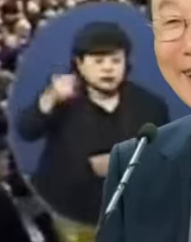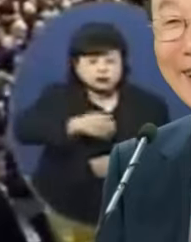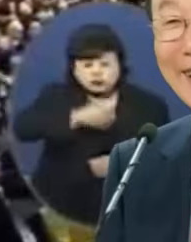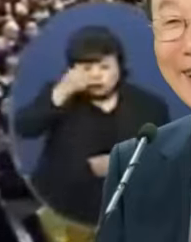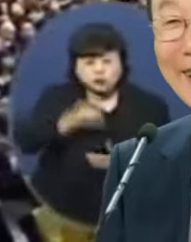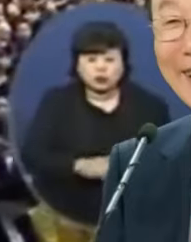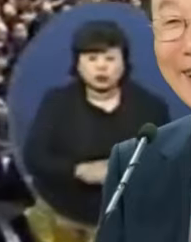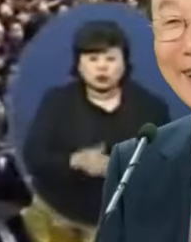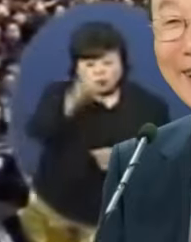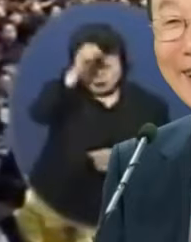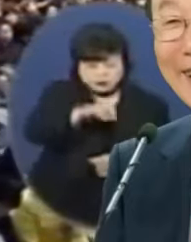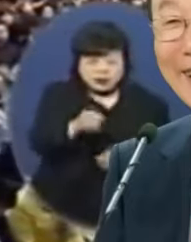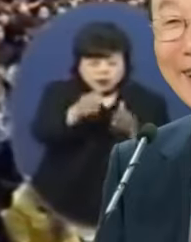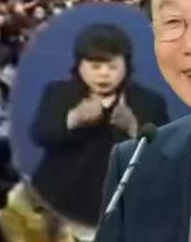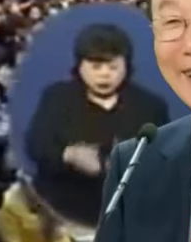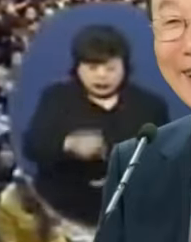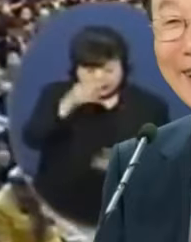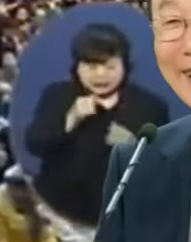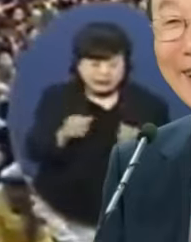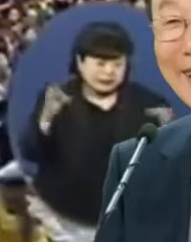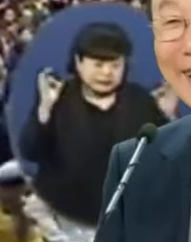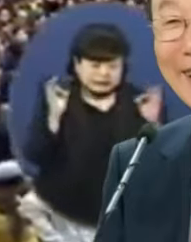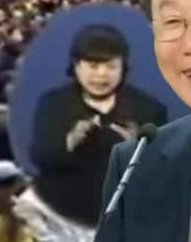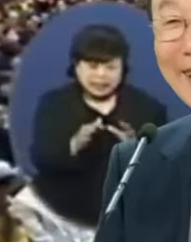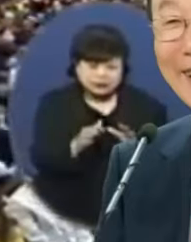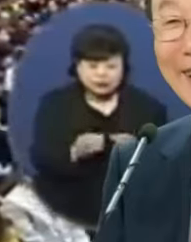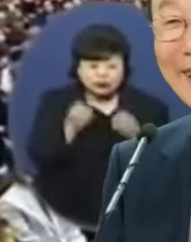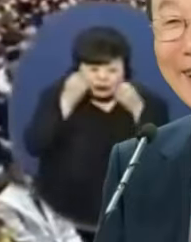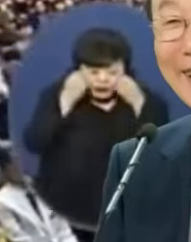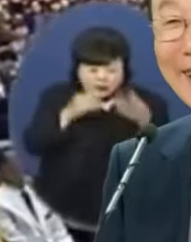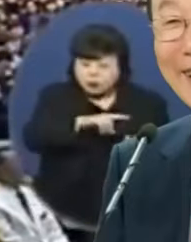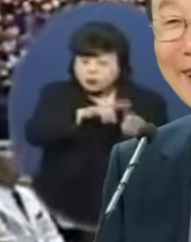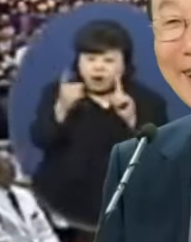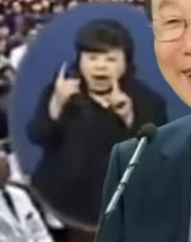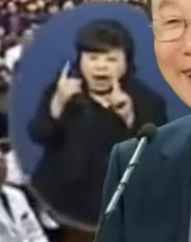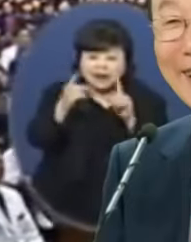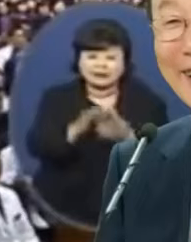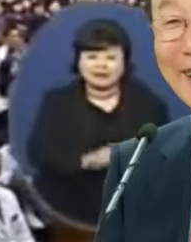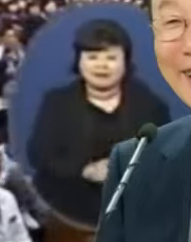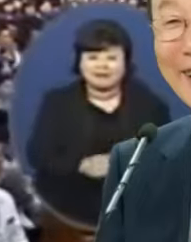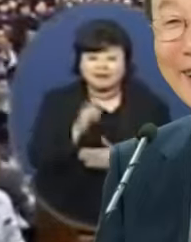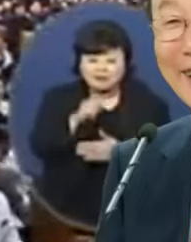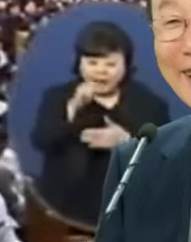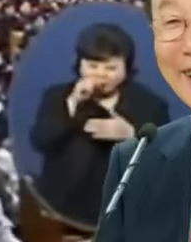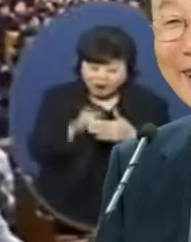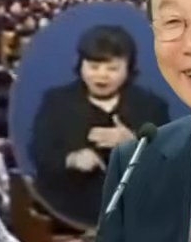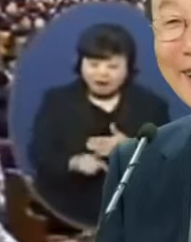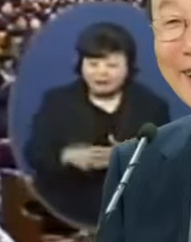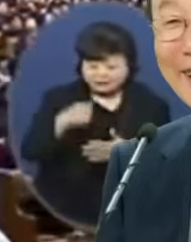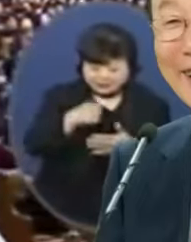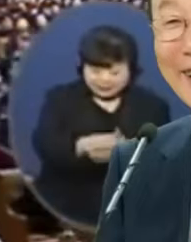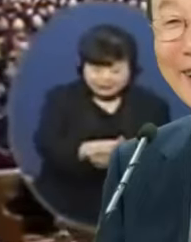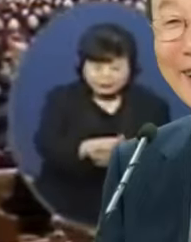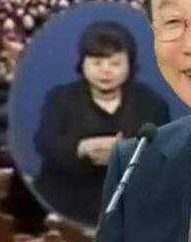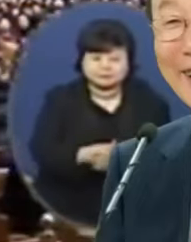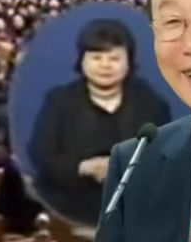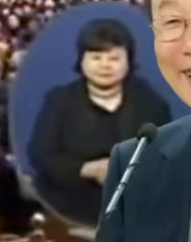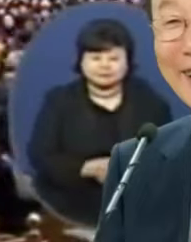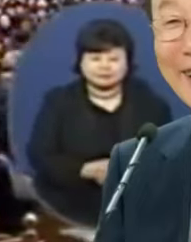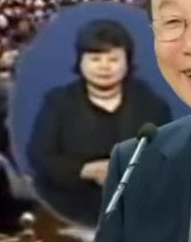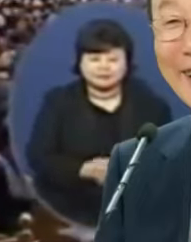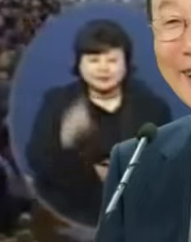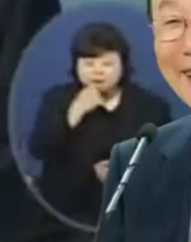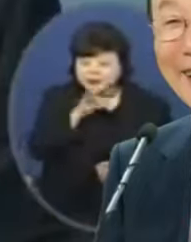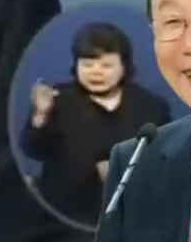꿈꾸고 십자가를 통하여 옛사람은 사라지고 새사람으로 부활했다는 것을 마음속에 다짐하고